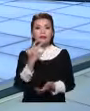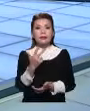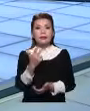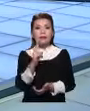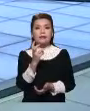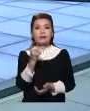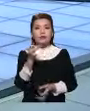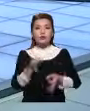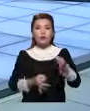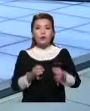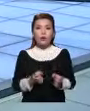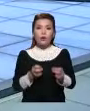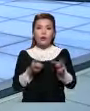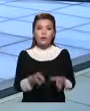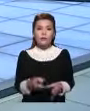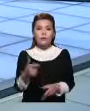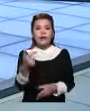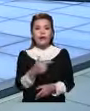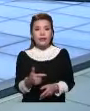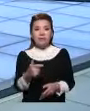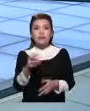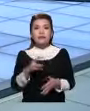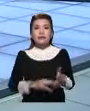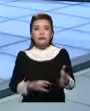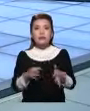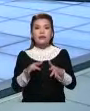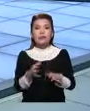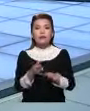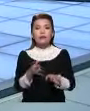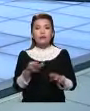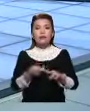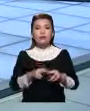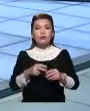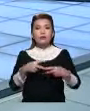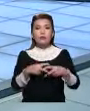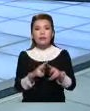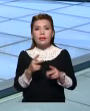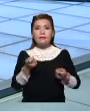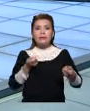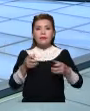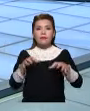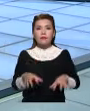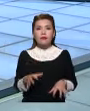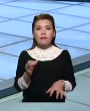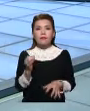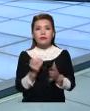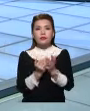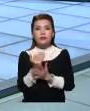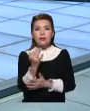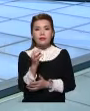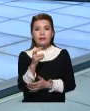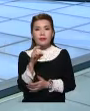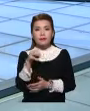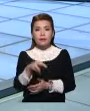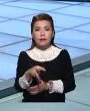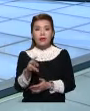по уголовным, гражданским и административным делам учредят в столице. Об этом рассказал председатель Верховного суда Асламбек Миргалеев